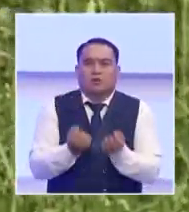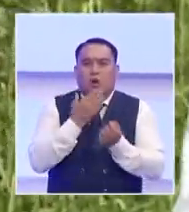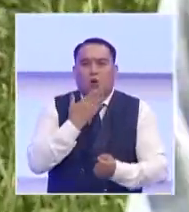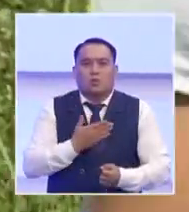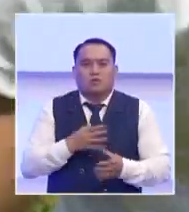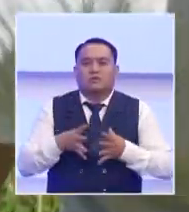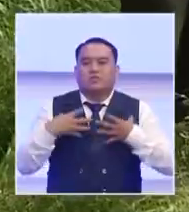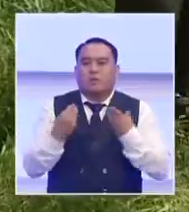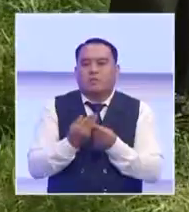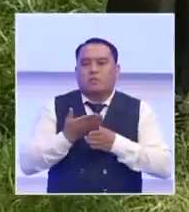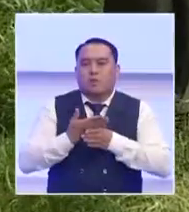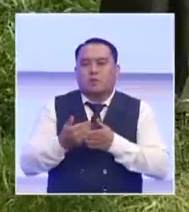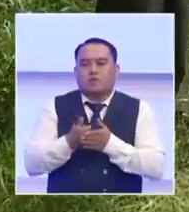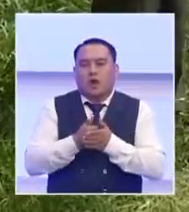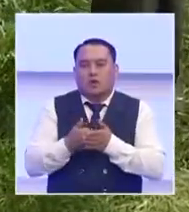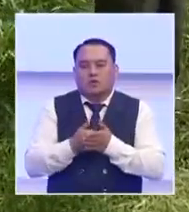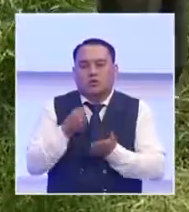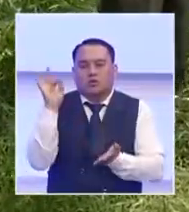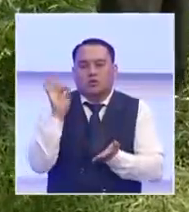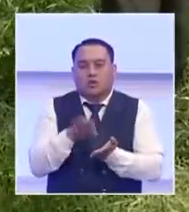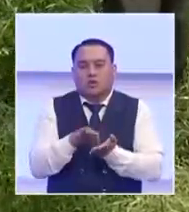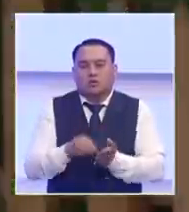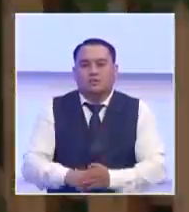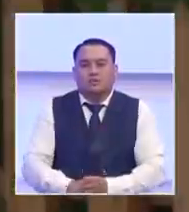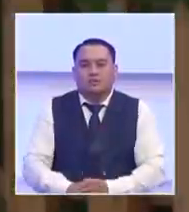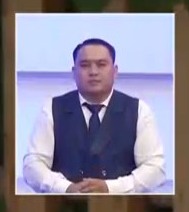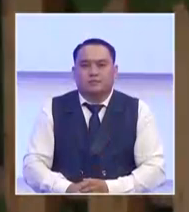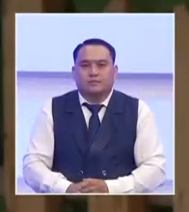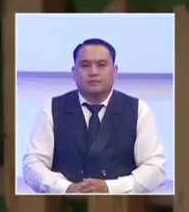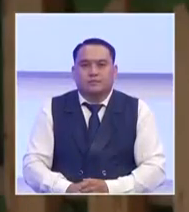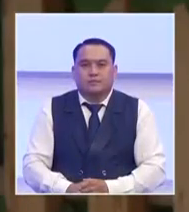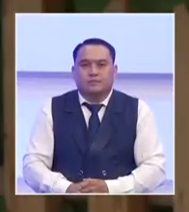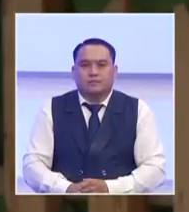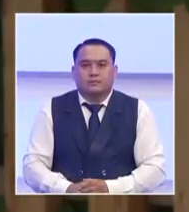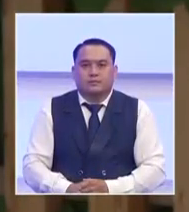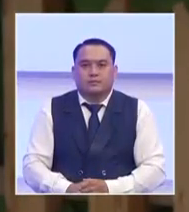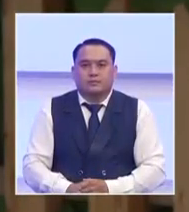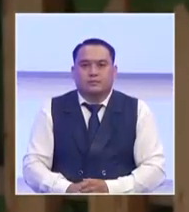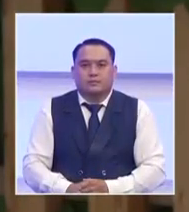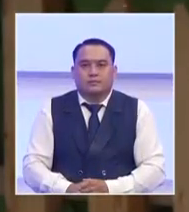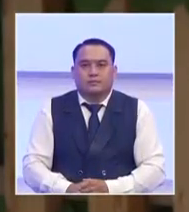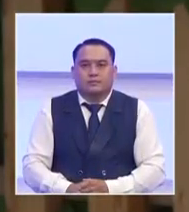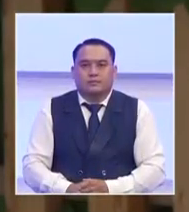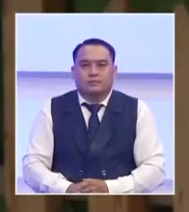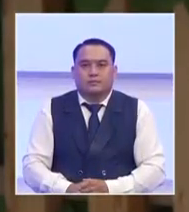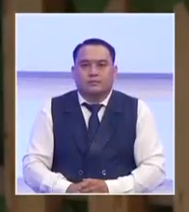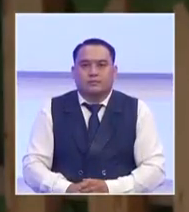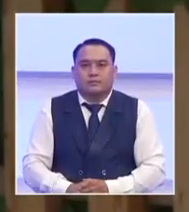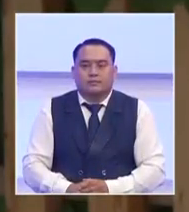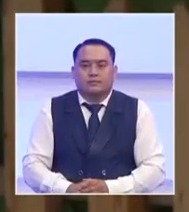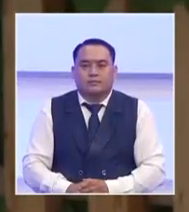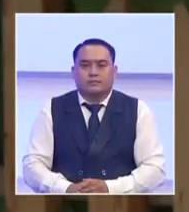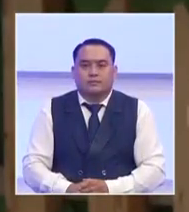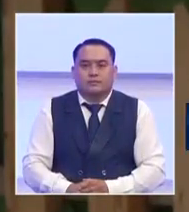любимой семьи помогла достичь ему поставленных целей продуктов оборот сразу дам никому нет не слабее на раме